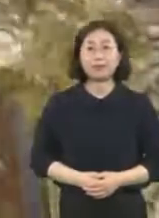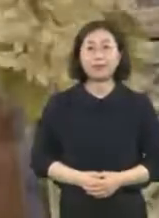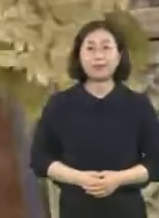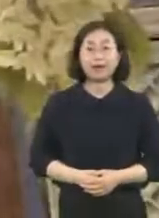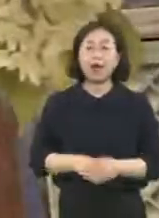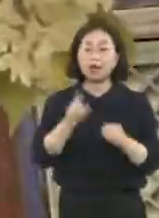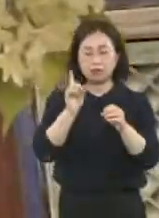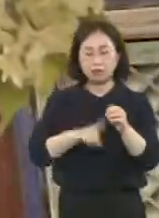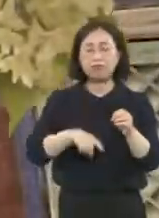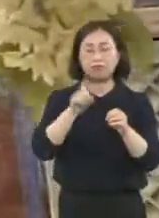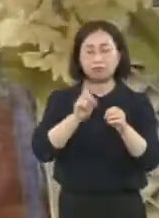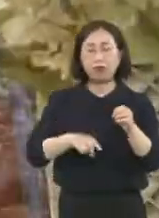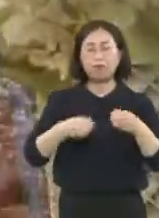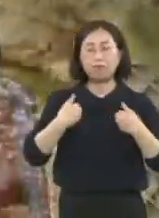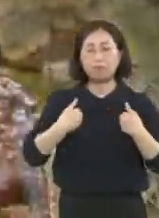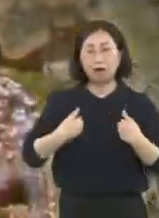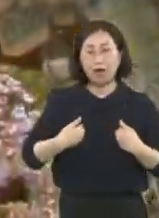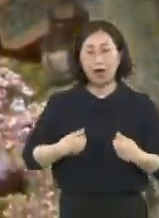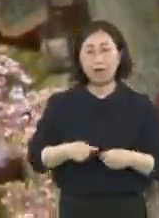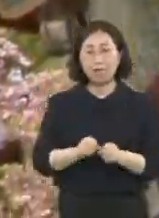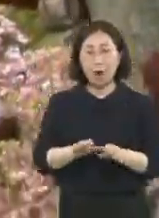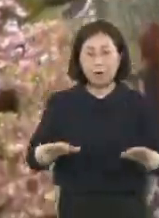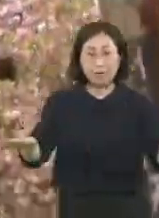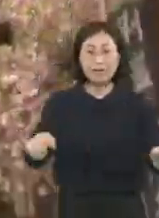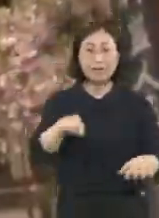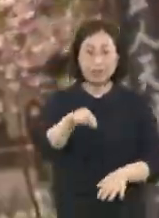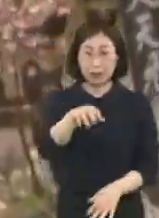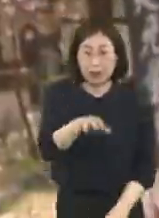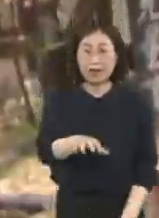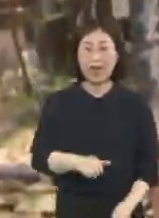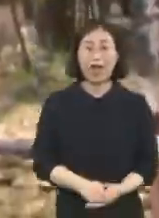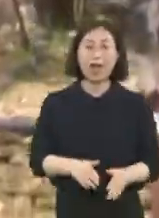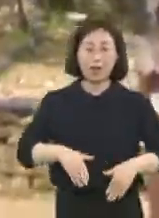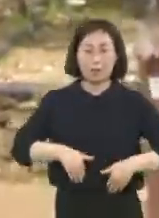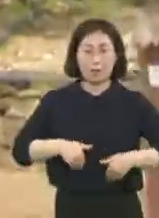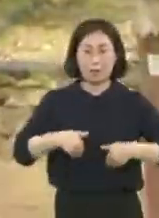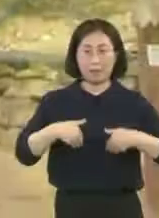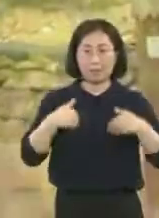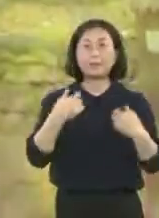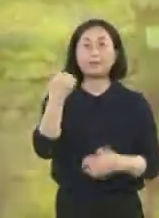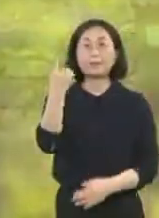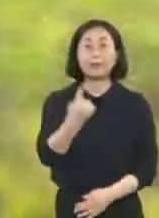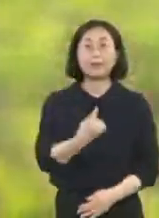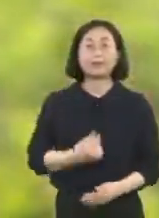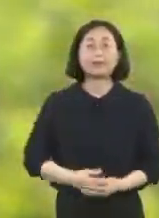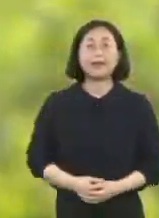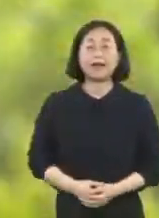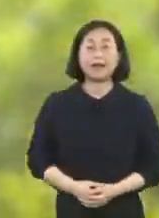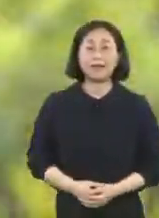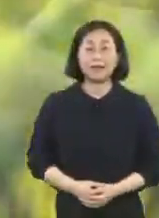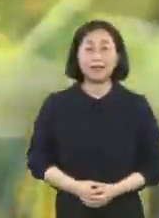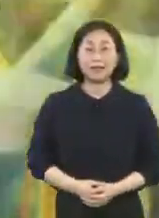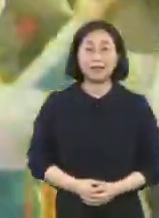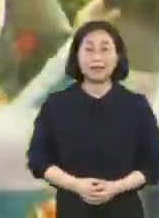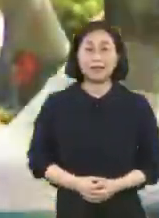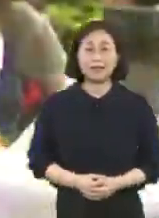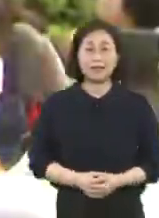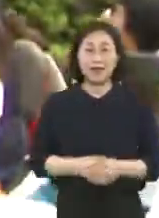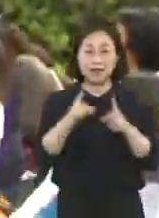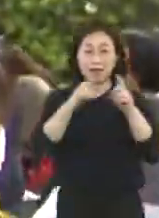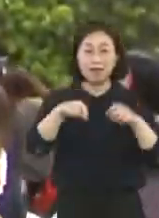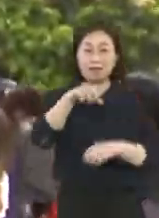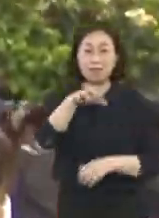독경 소리가 나지막히 울려 퍼지는 천년고찰 계심사에 봄이 깊숙이 스며들었습니다. 산사